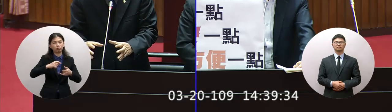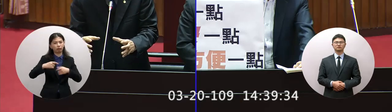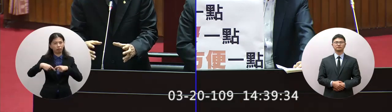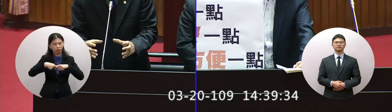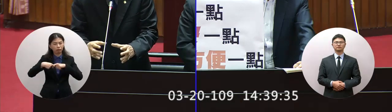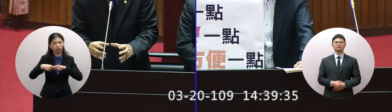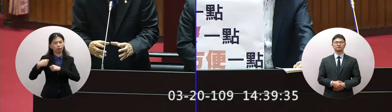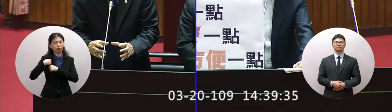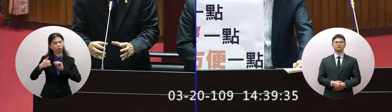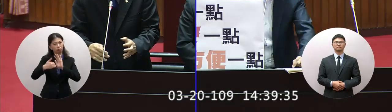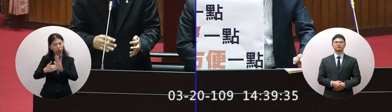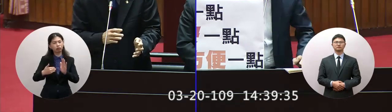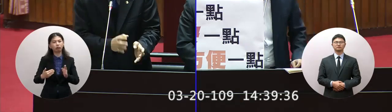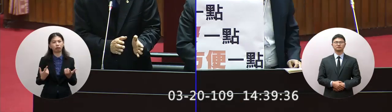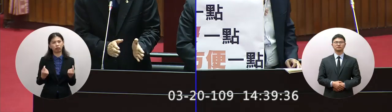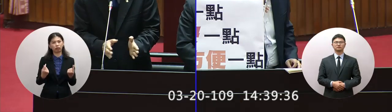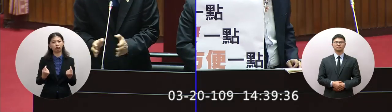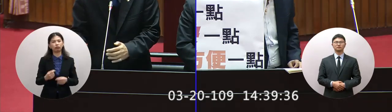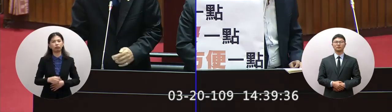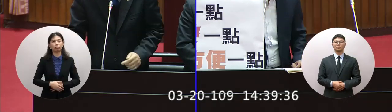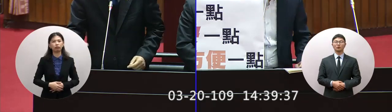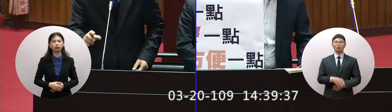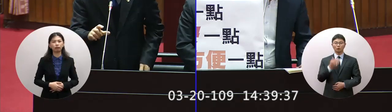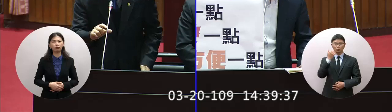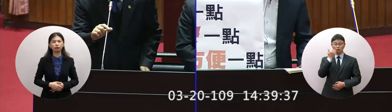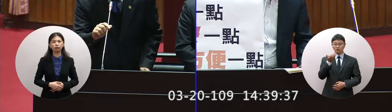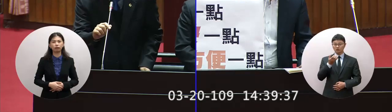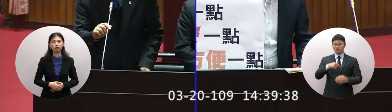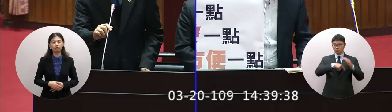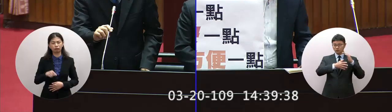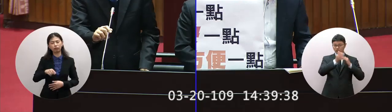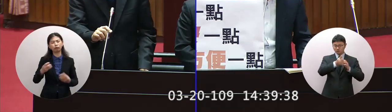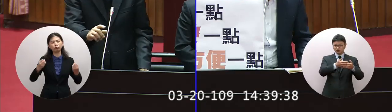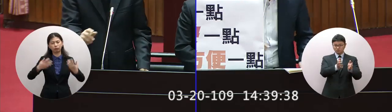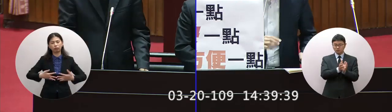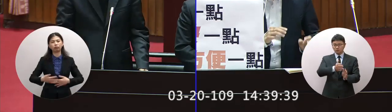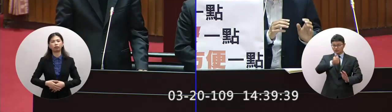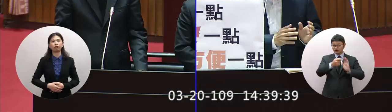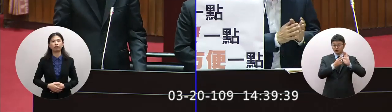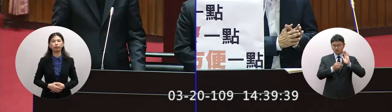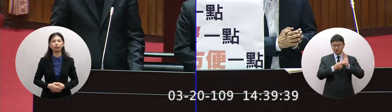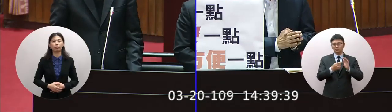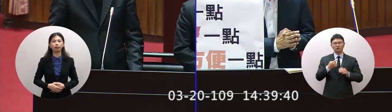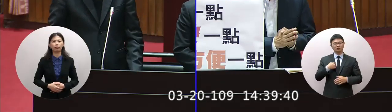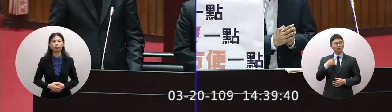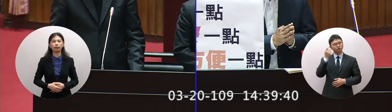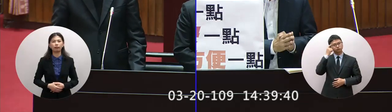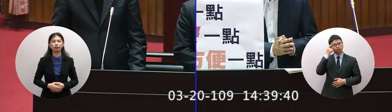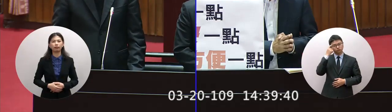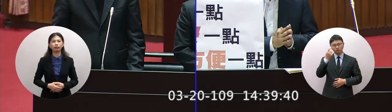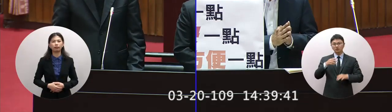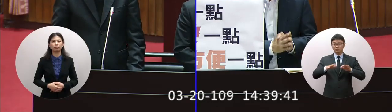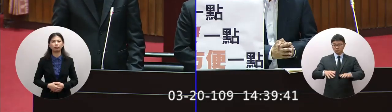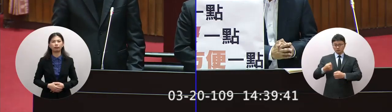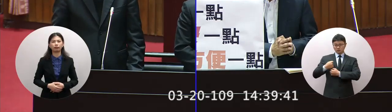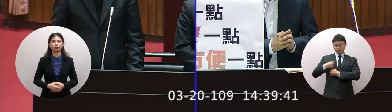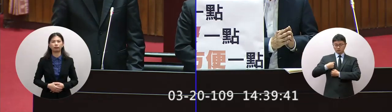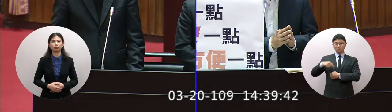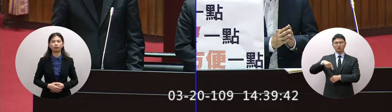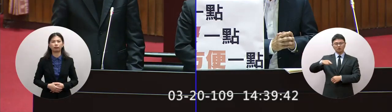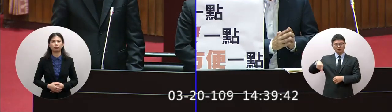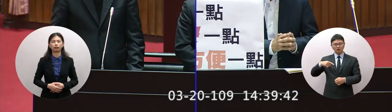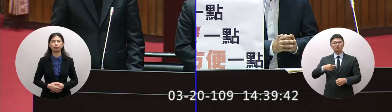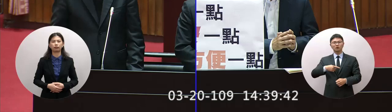工作，所以他们本身就结合在一起。 好，我们那如果照刚才院长跟部长， 是没有问题的。 好，所以如果看起来的话，就是我们国军来支